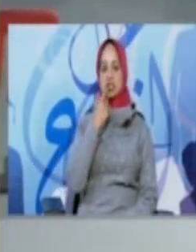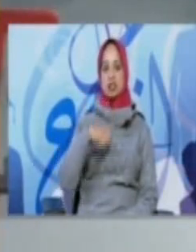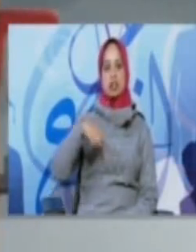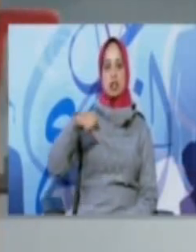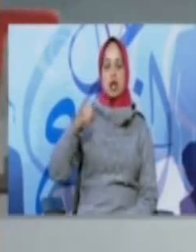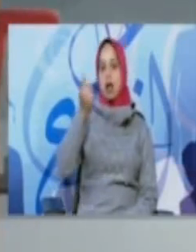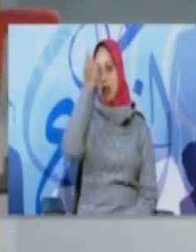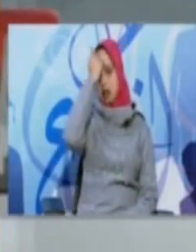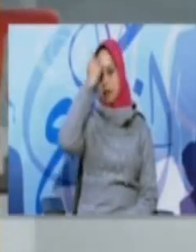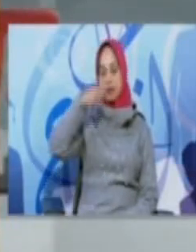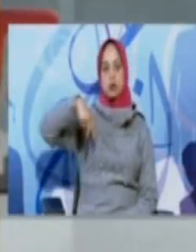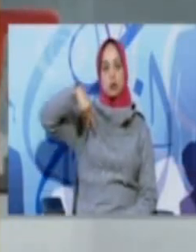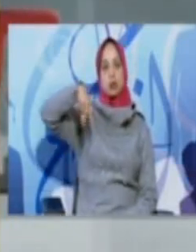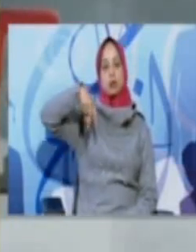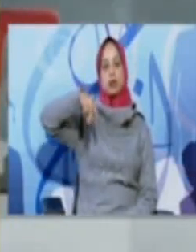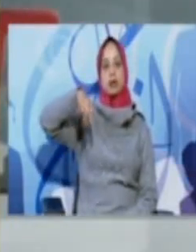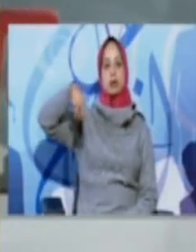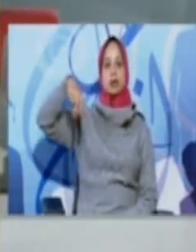1898